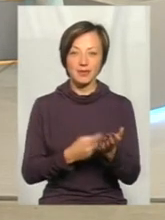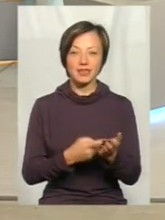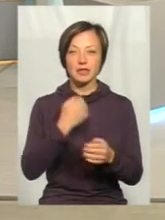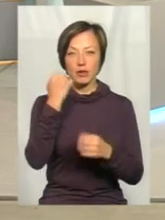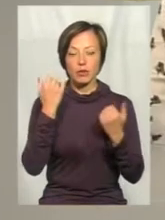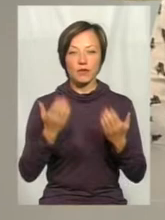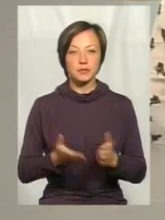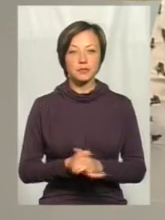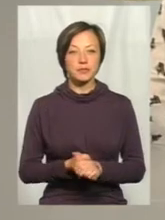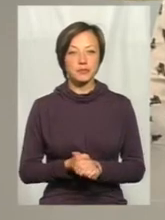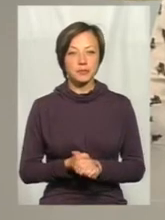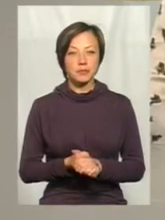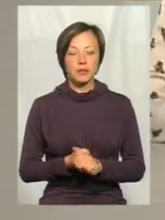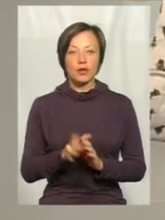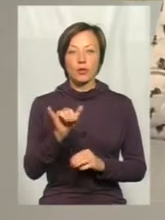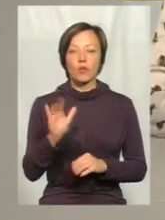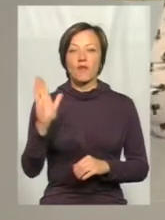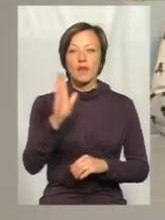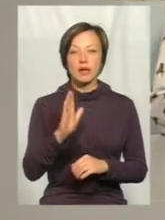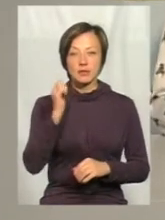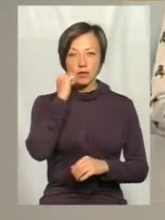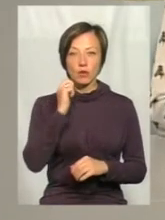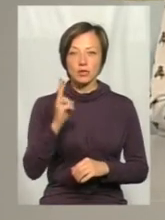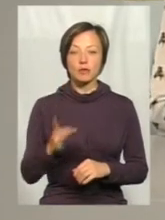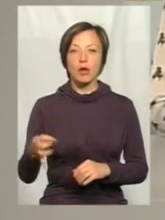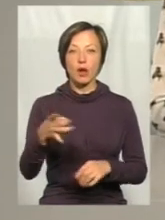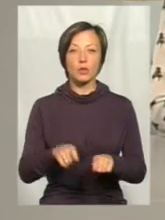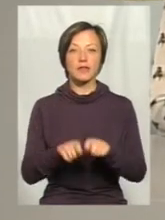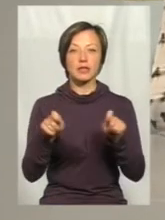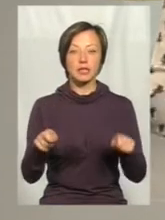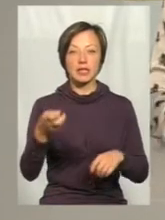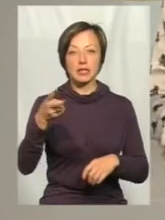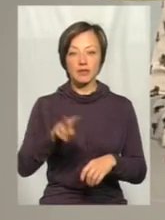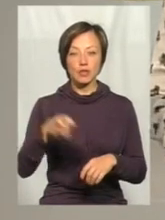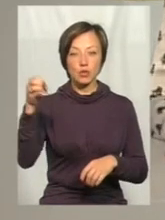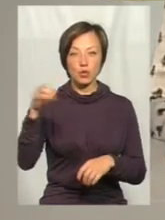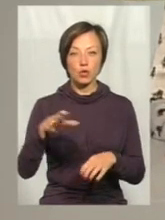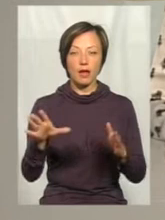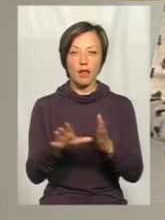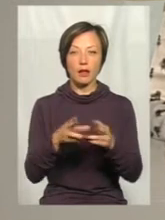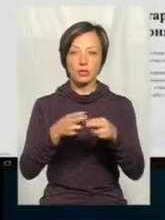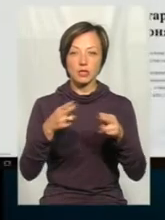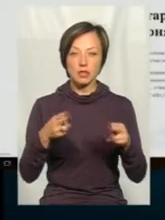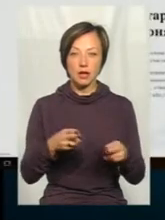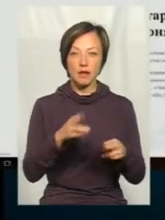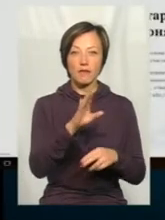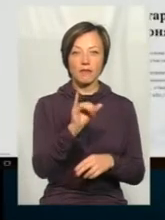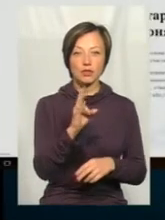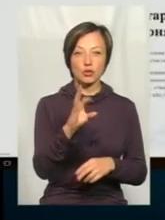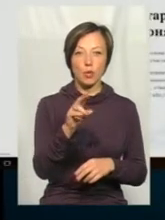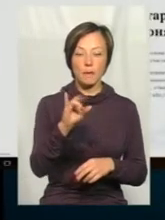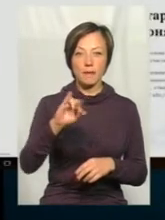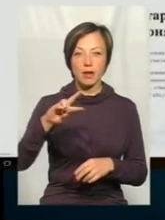дякую вам. І у вересні в Старокостянтинівському районі відкрили дві сонячні електростанції – Вишнопільську і